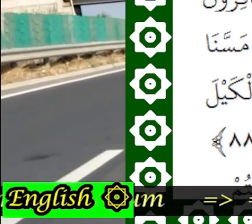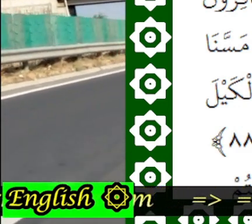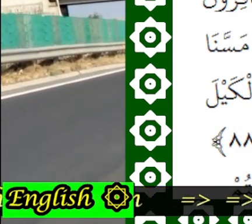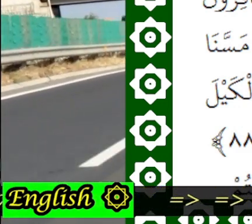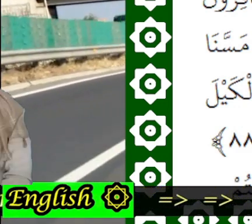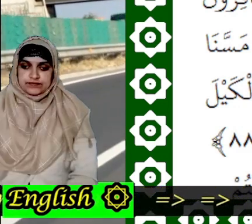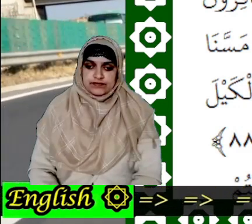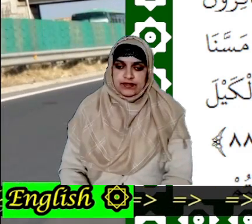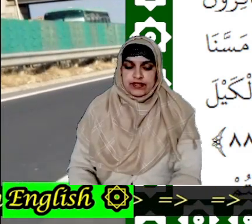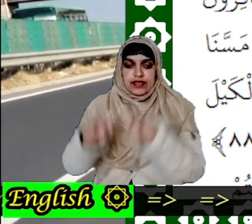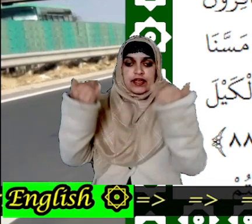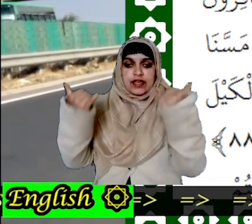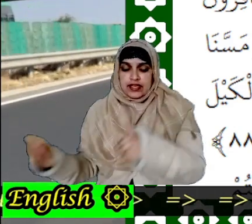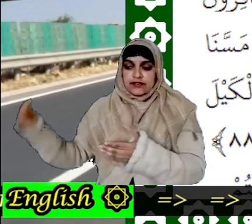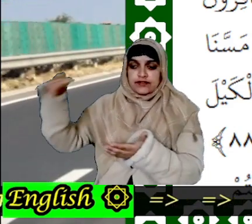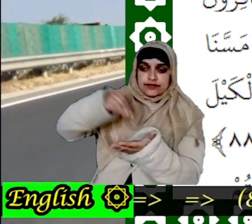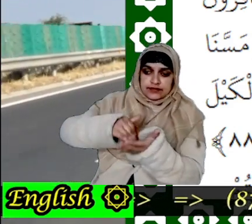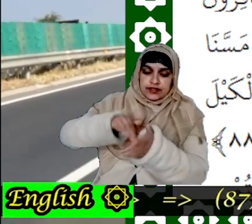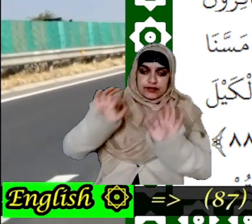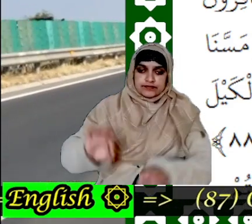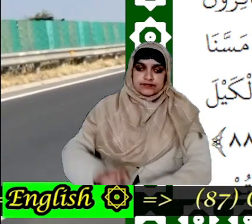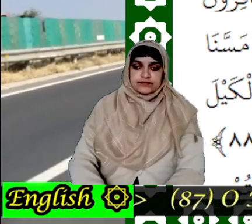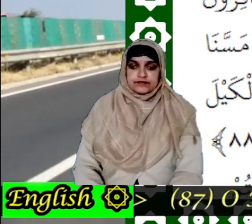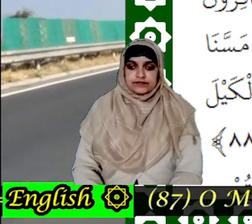فأوفلنا الكيل